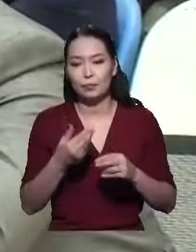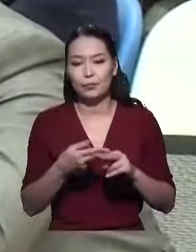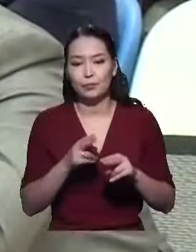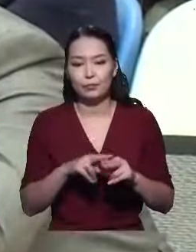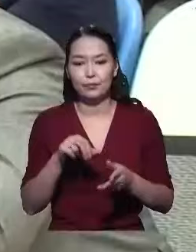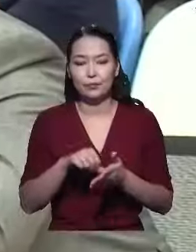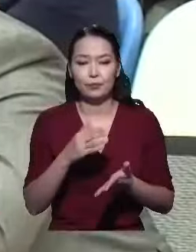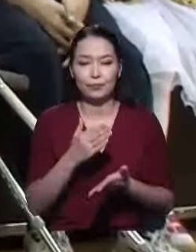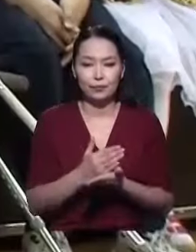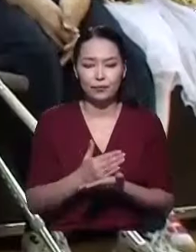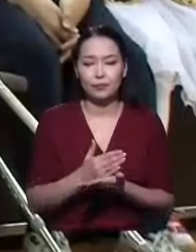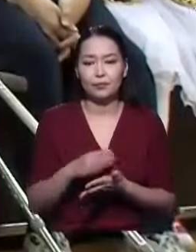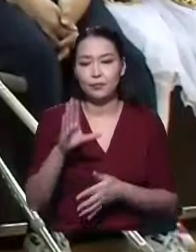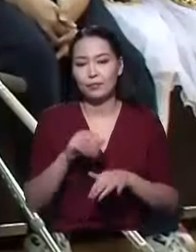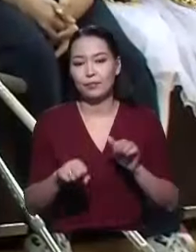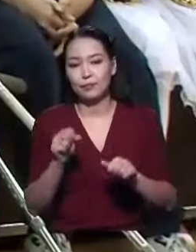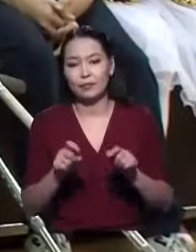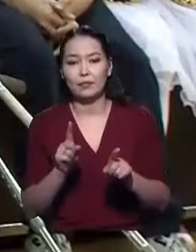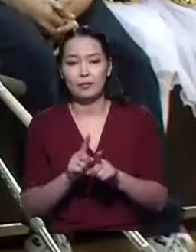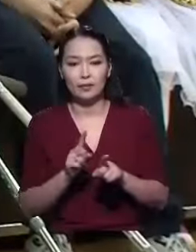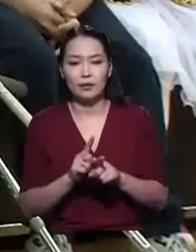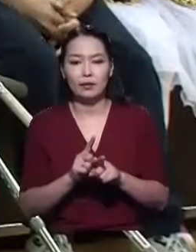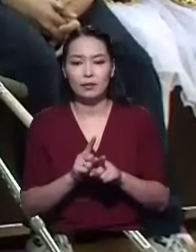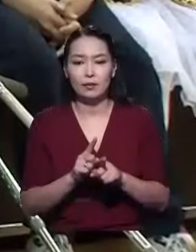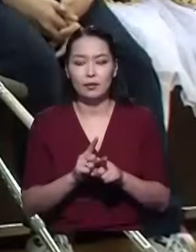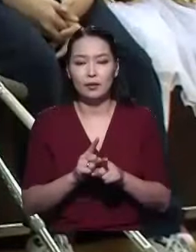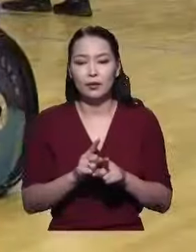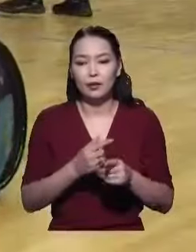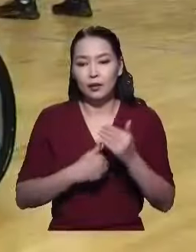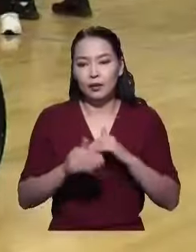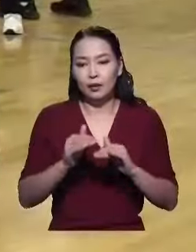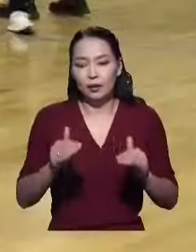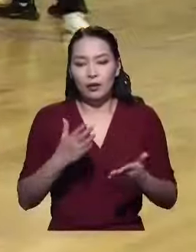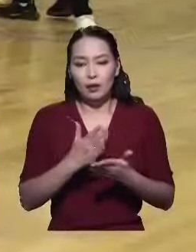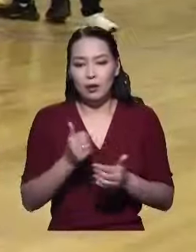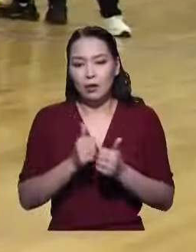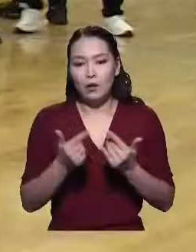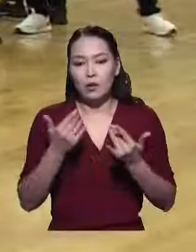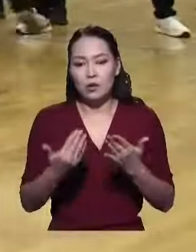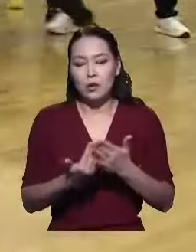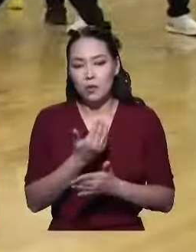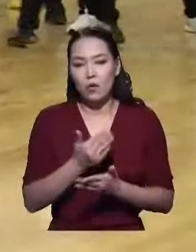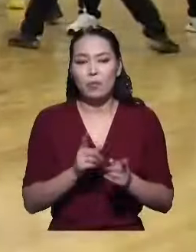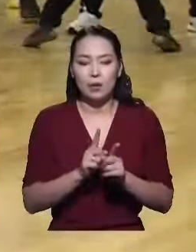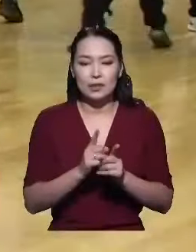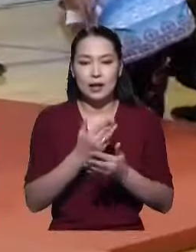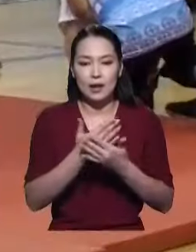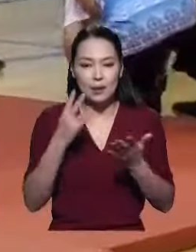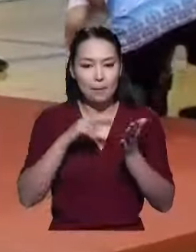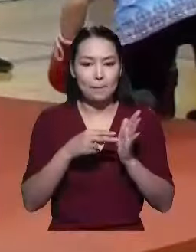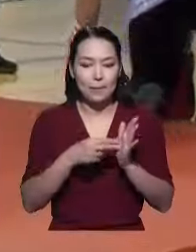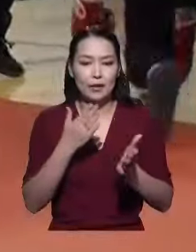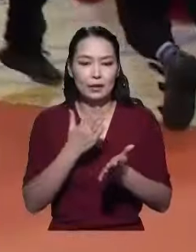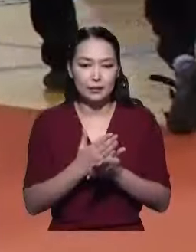Тут дети с ограниченными возможностями практикуют адаптивную физкультуру, каждый раз пробуя новые инновационные методы. Одним из